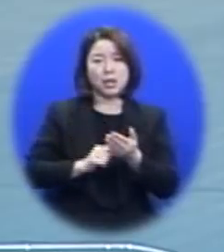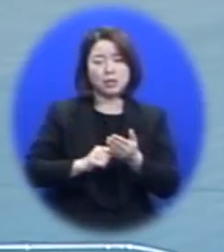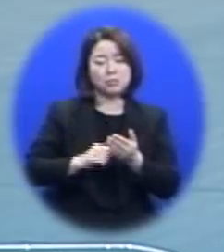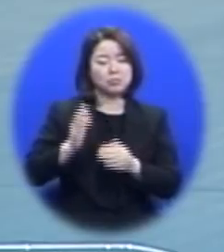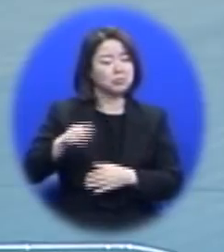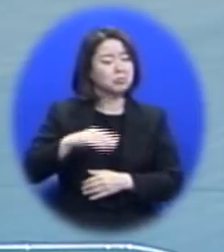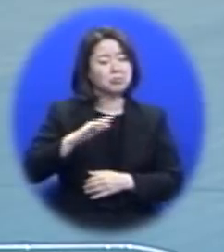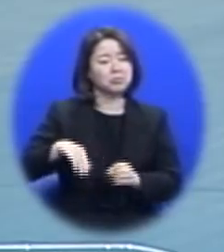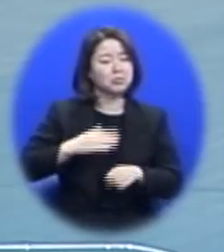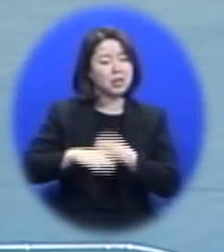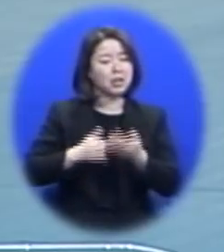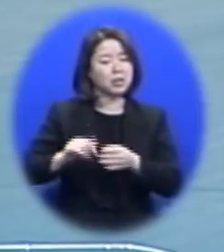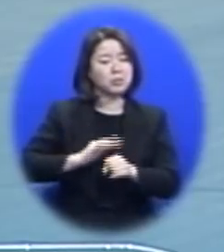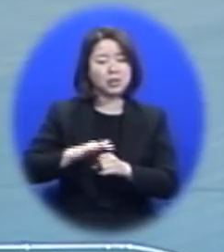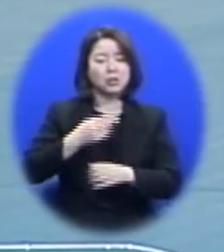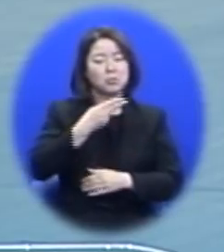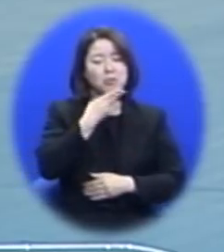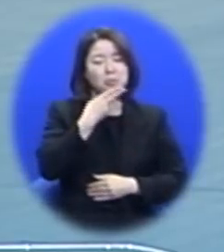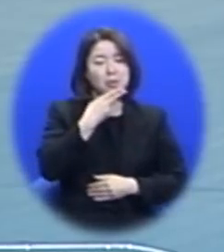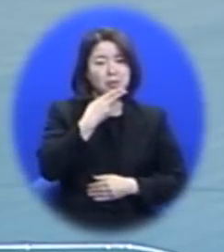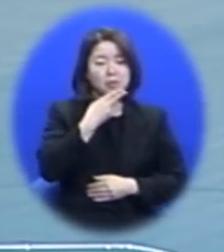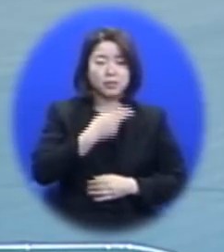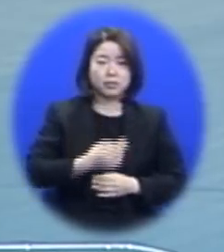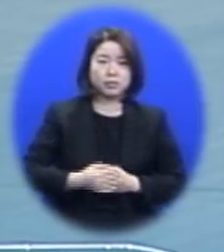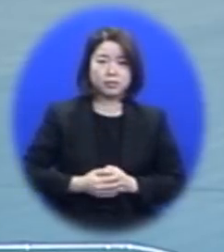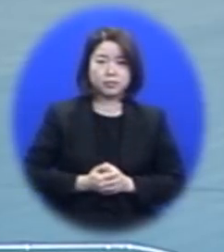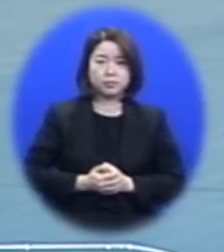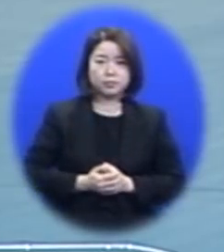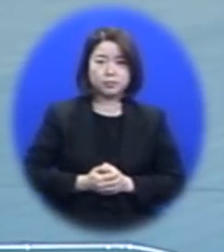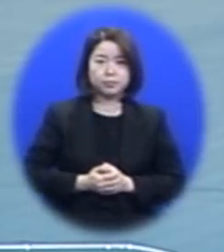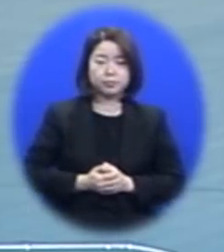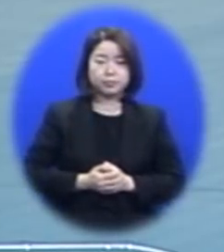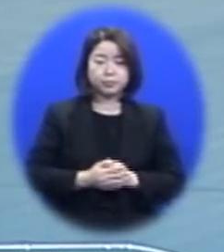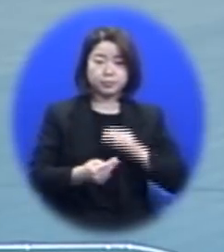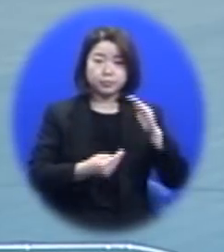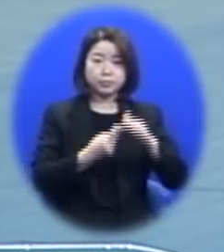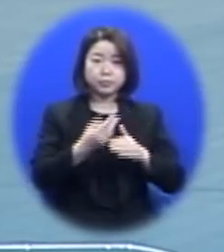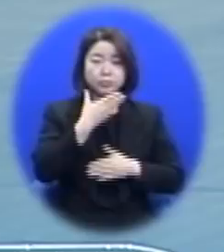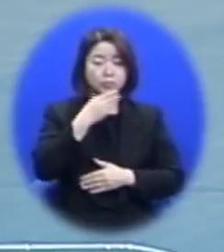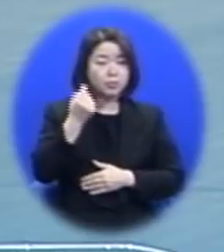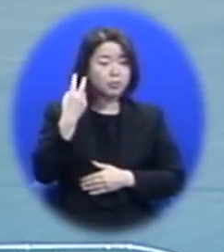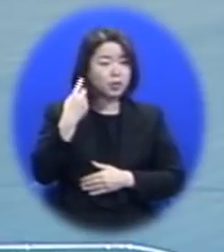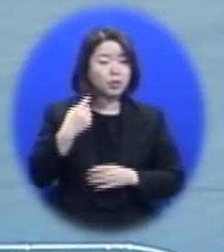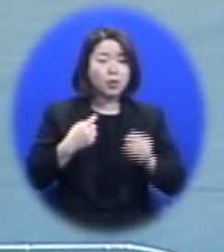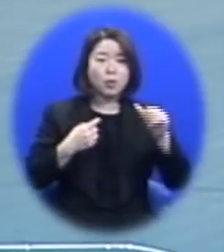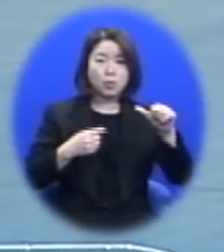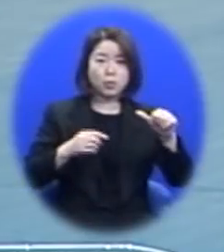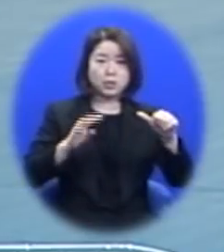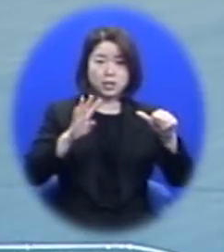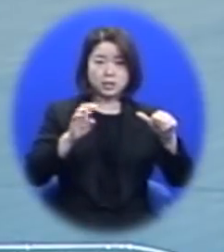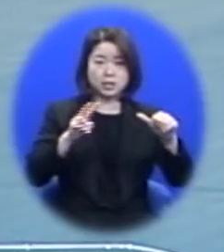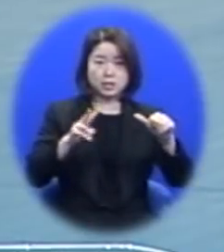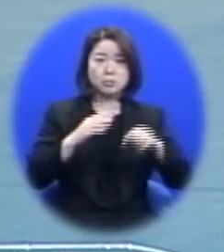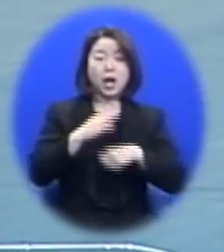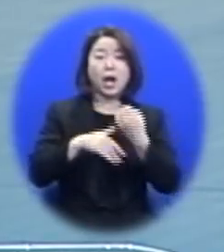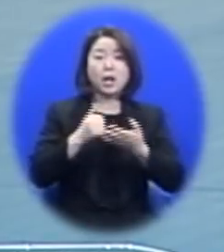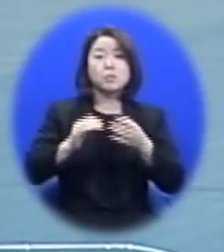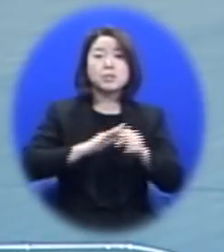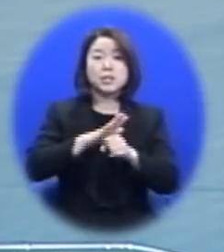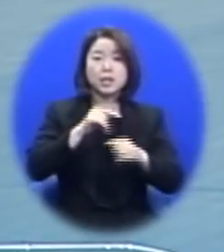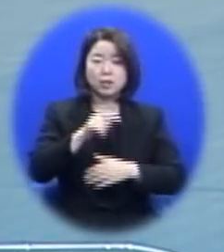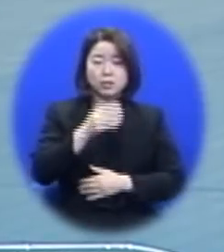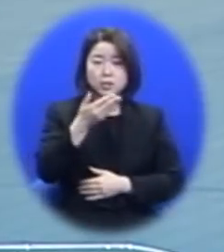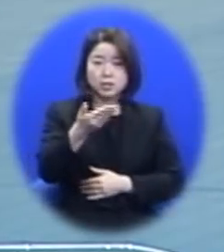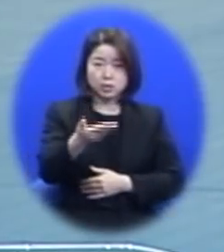전혀 하나님 사랑하는 게 없다는 것입니다. 요한복음 5장 42절에 하나님을 사랑하는 것이